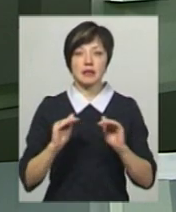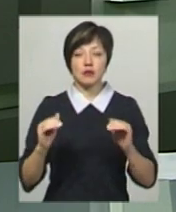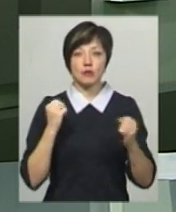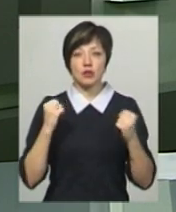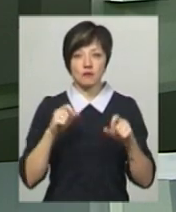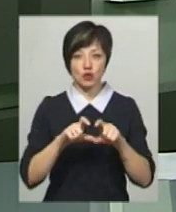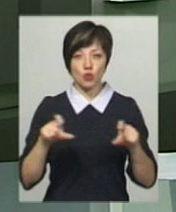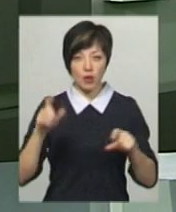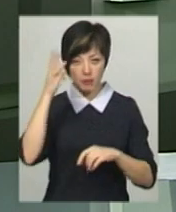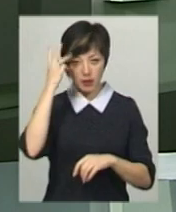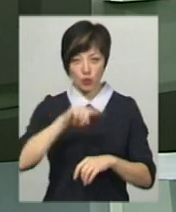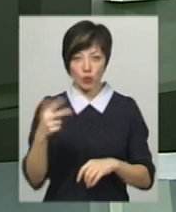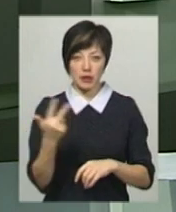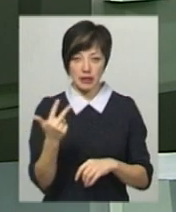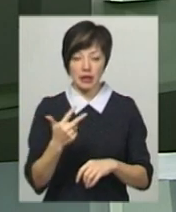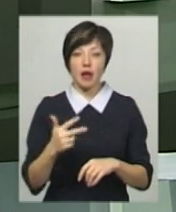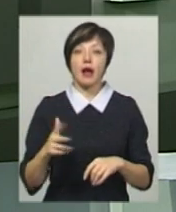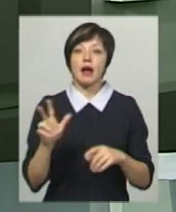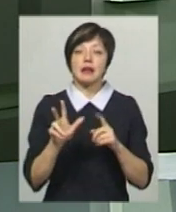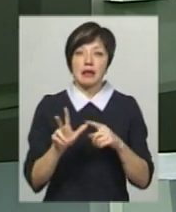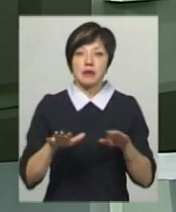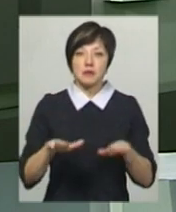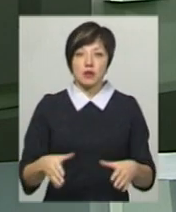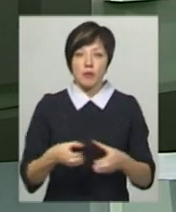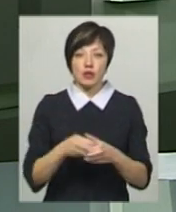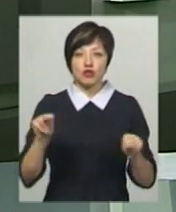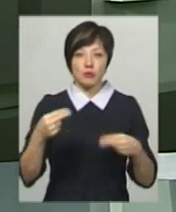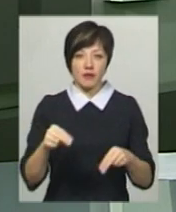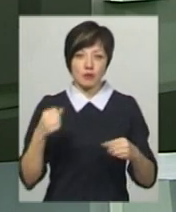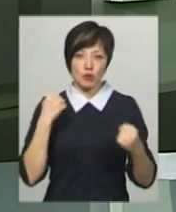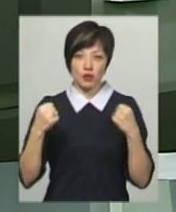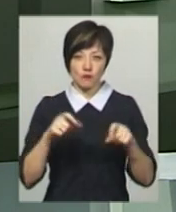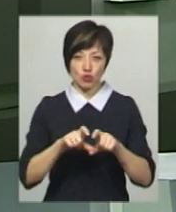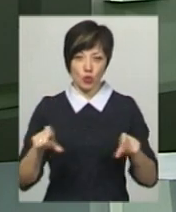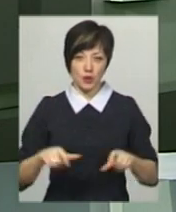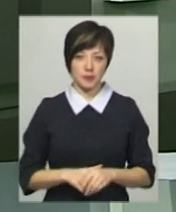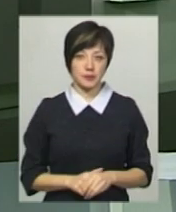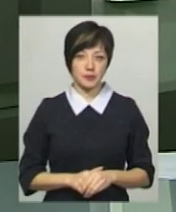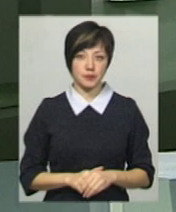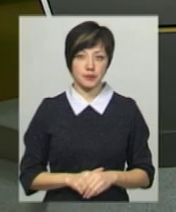дитячо-юнацька спортивна школа номер 3. На третьому місці – команда Чемеровецької спортивної школи.